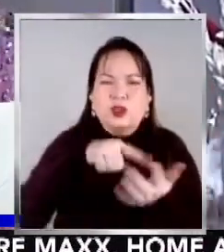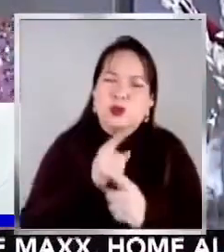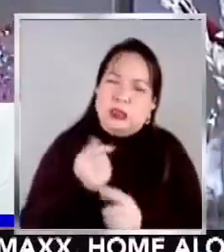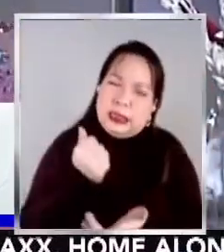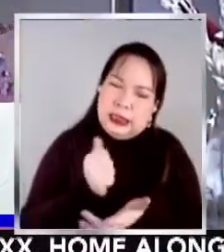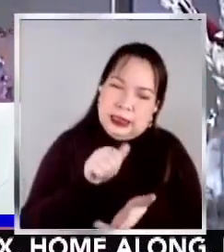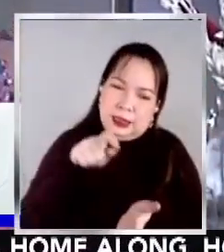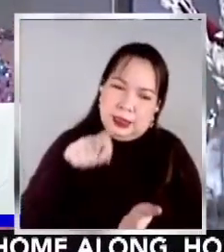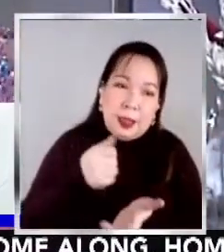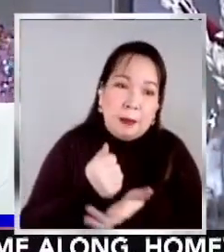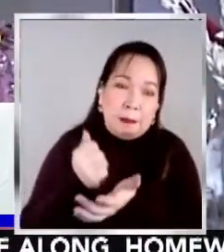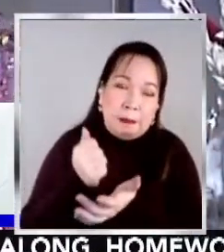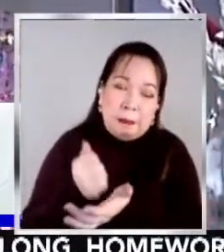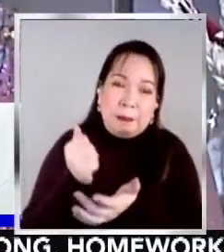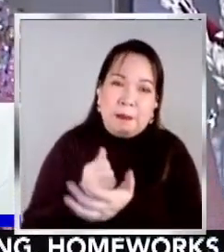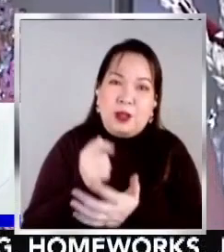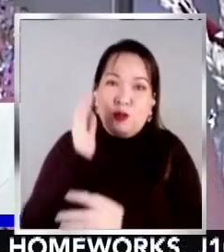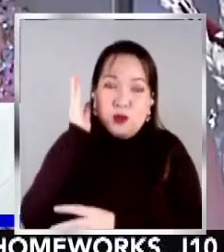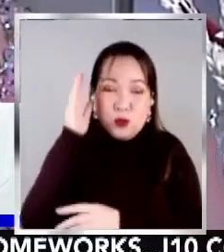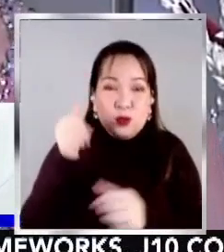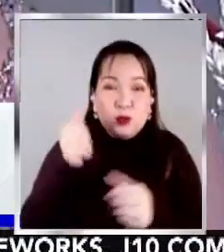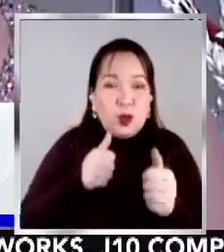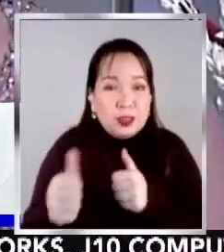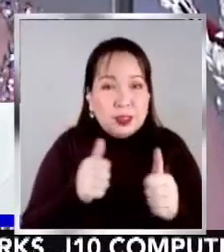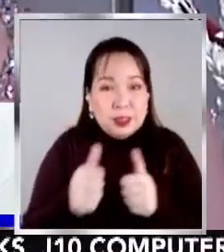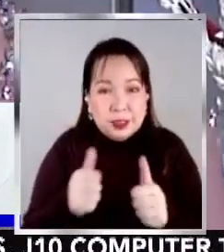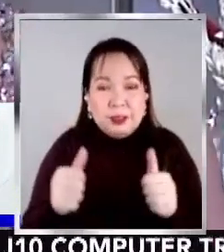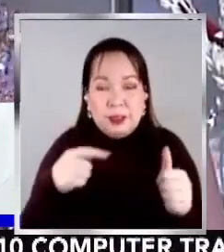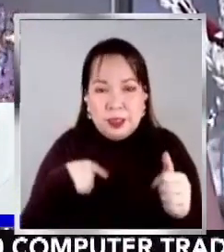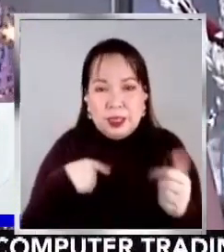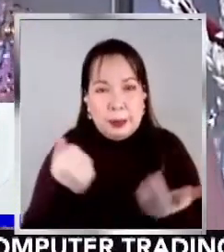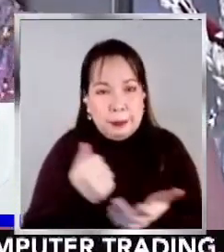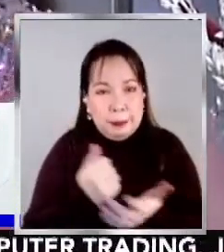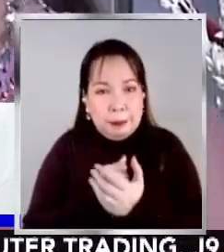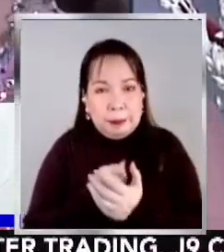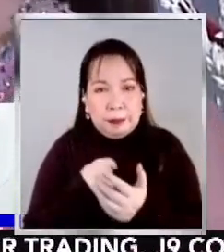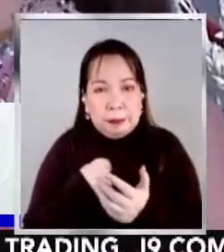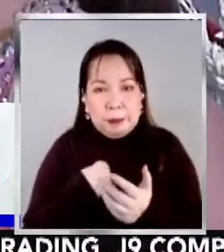future competitions and help us with